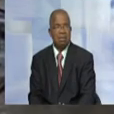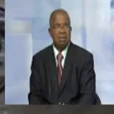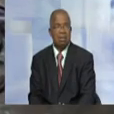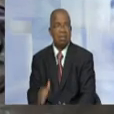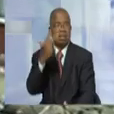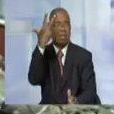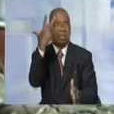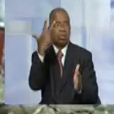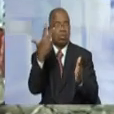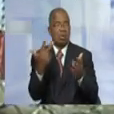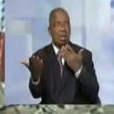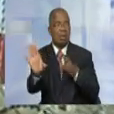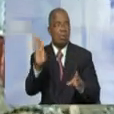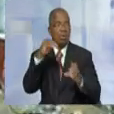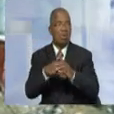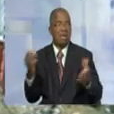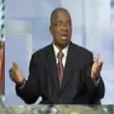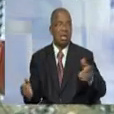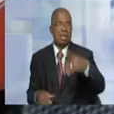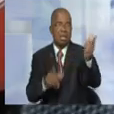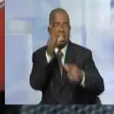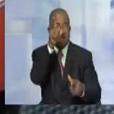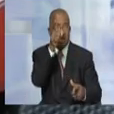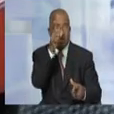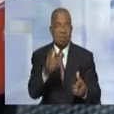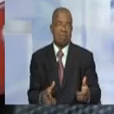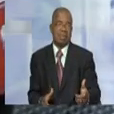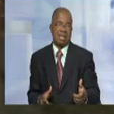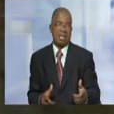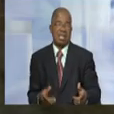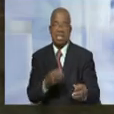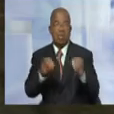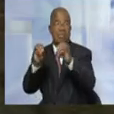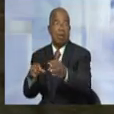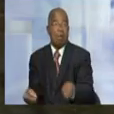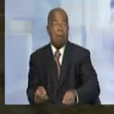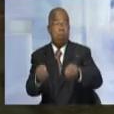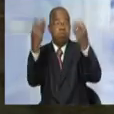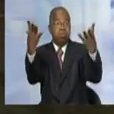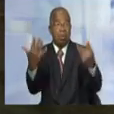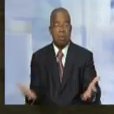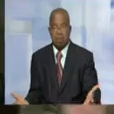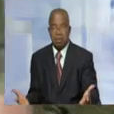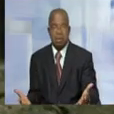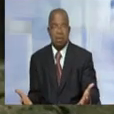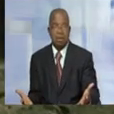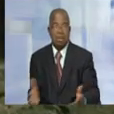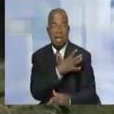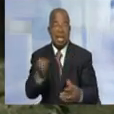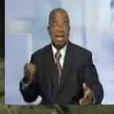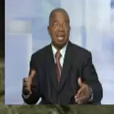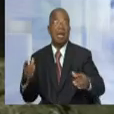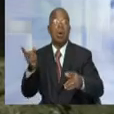Trois morts dans un attentat à la voiture piégée au Liban contre un barrage de l'armée à Hermel dans l'est du pays. Le barrage visé est situé à l'entrée